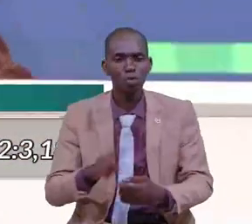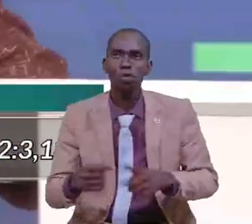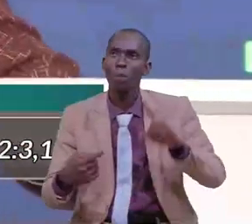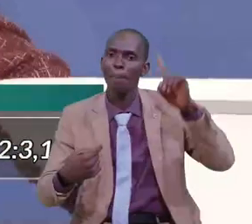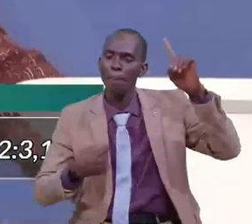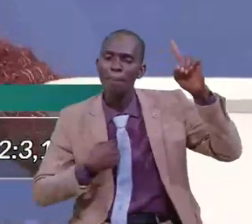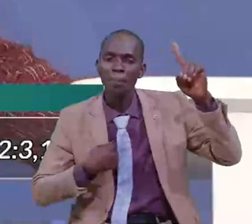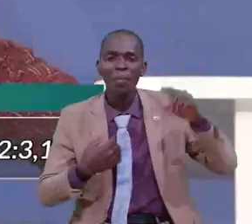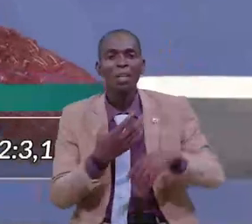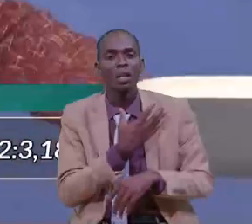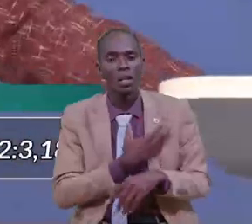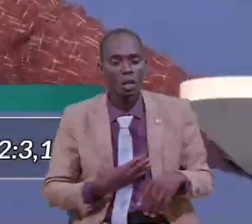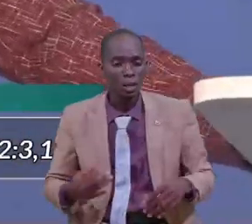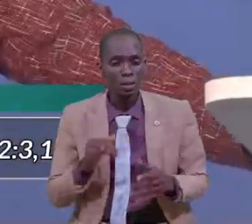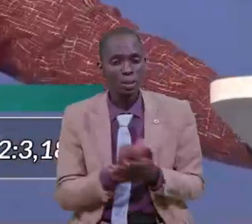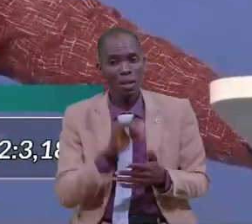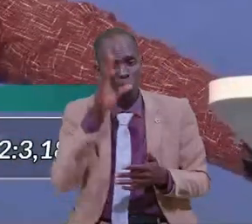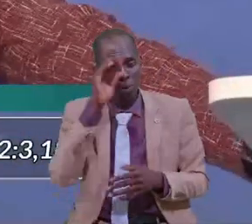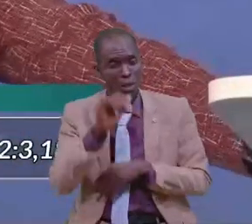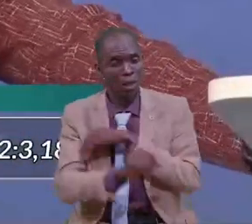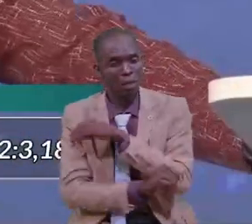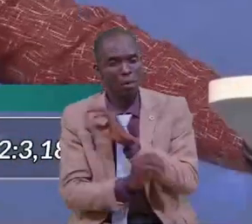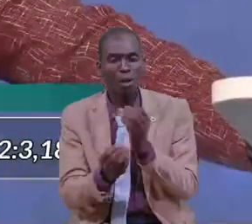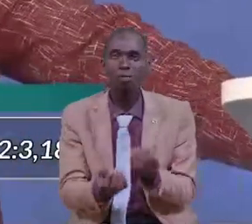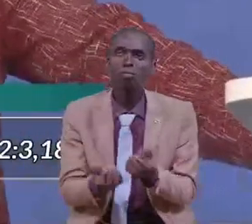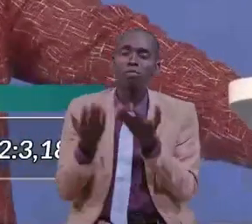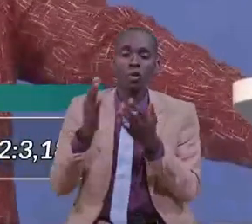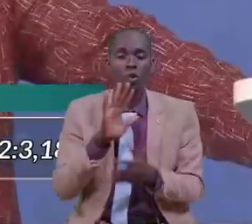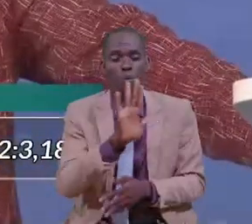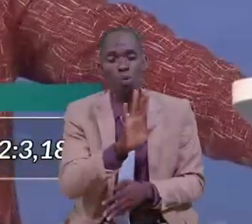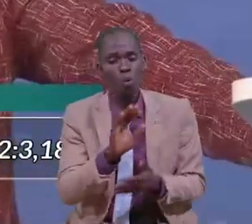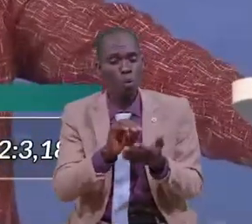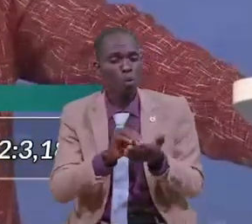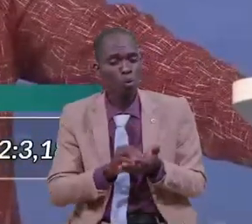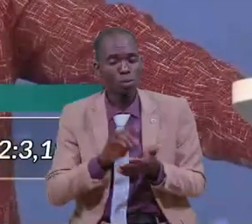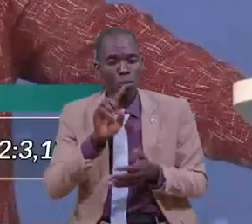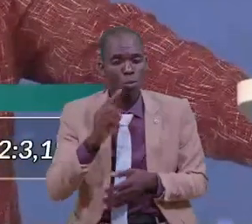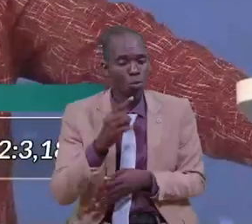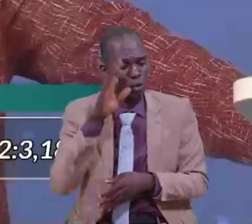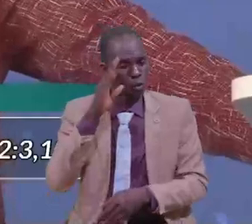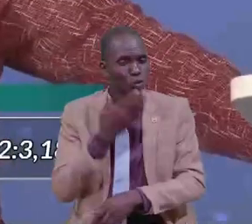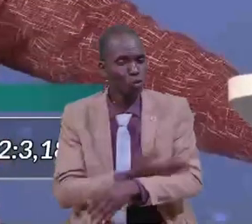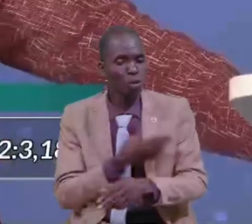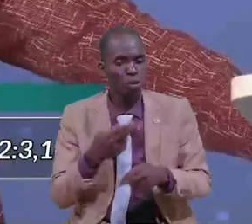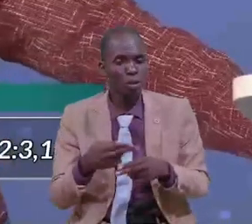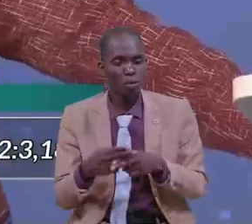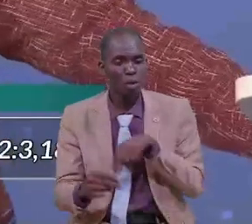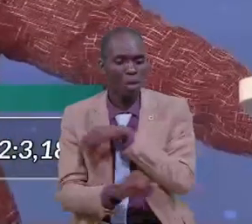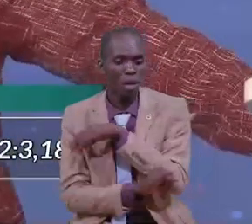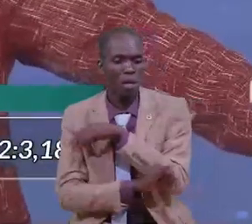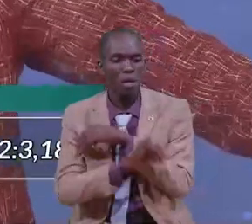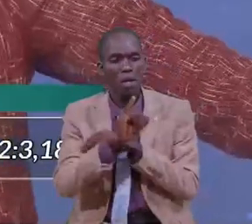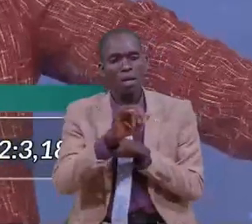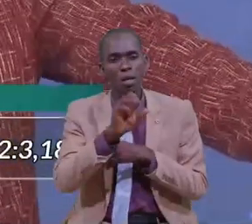il a offert un Isaac à Dieu pour qu'il devienne le